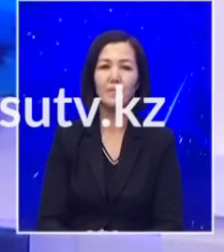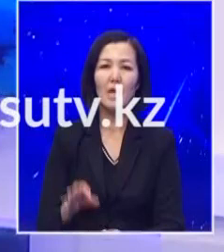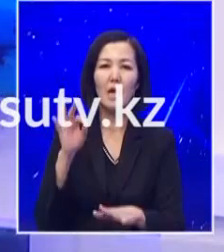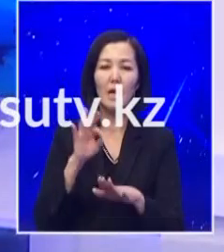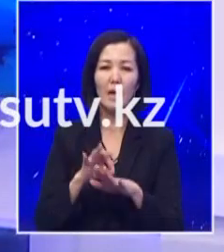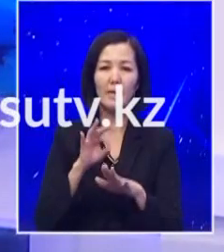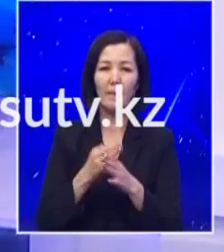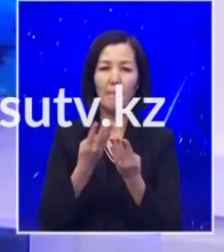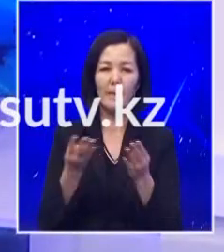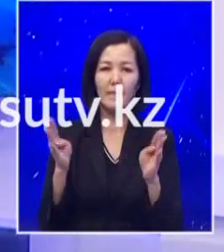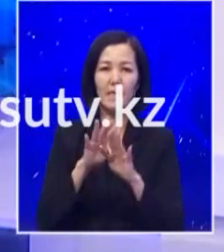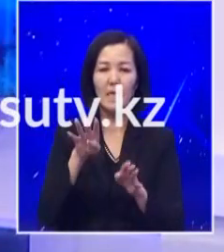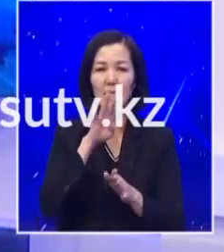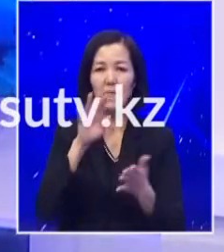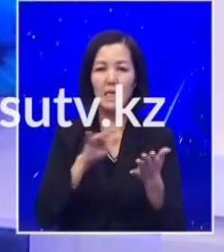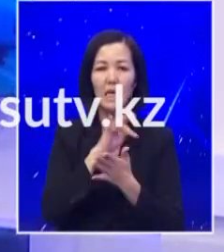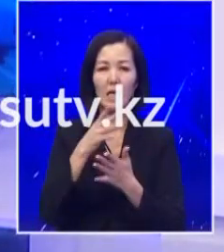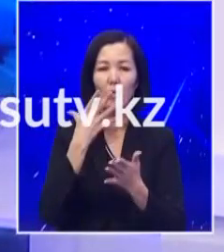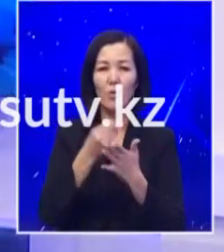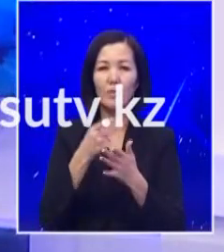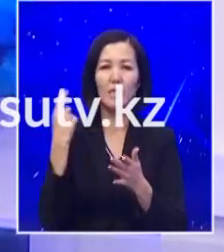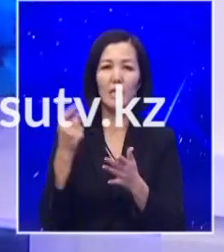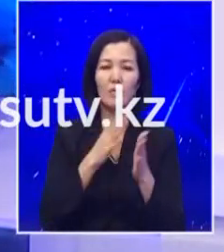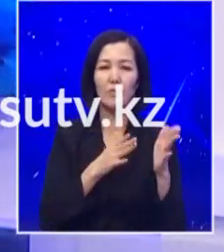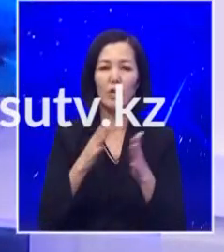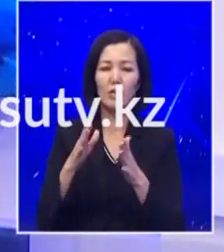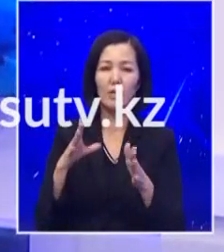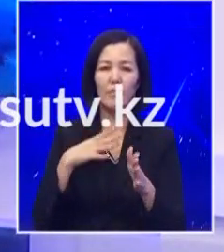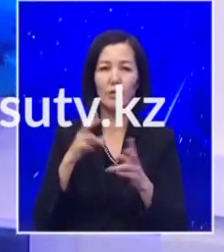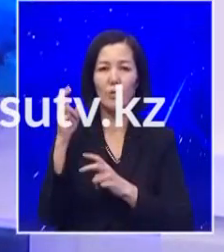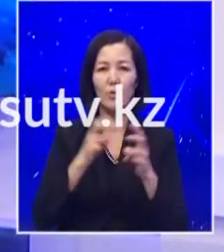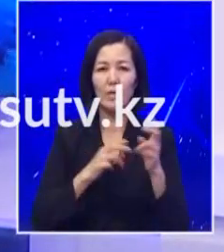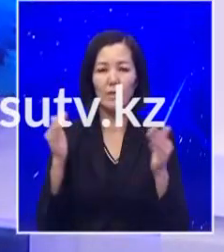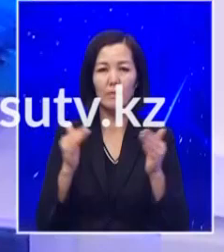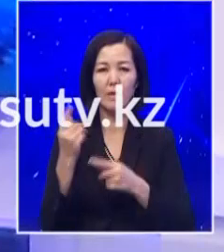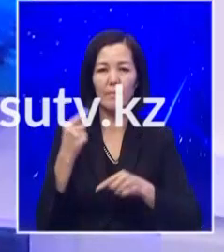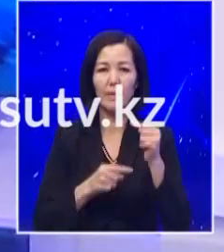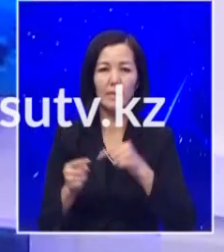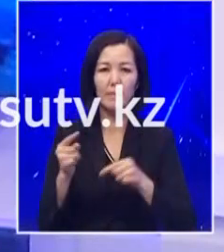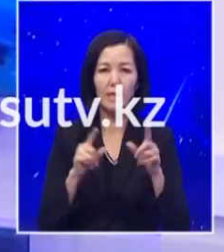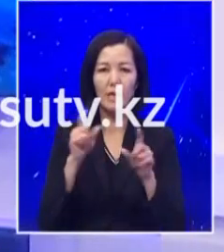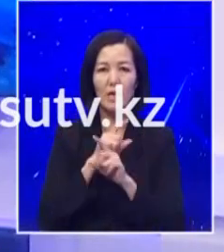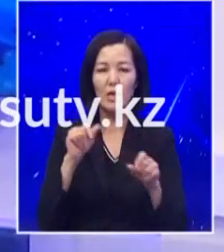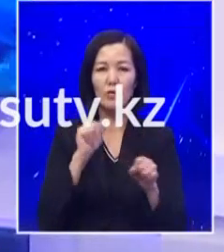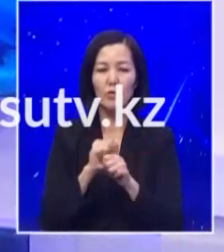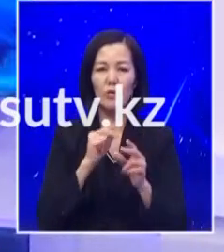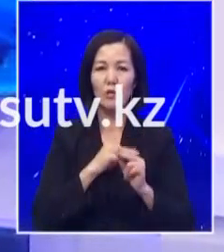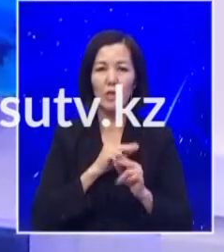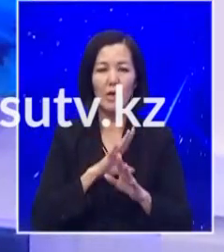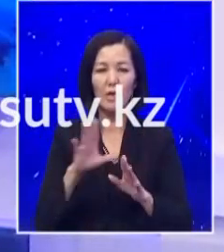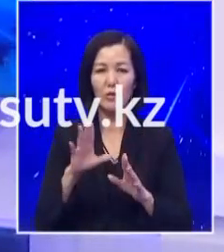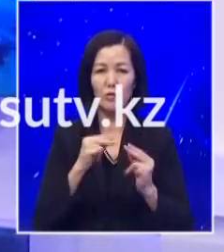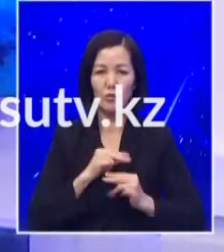Пандемия кезінде Текелі қаласы өз экономикасын тұрақты сақтап тұрды. Өнеркәсіп пен шағын және орта кәсіпкерлік субъектілері тоқтаусыз жұмыс